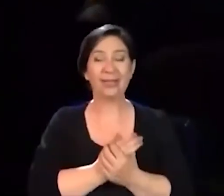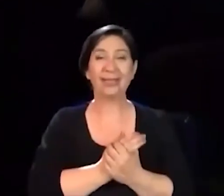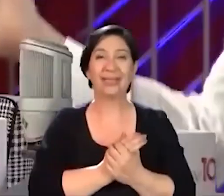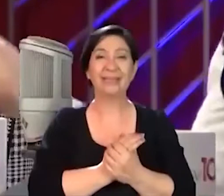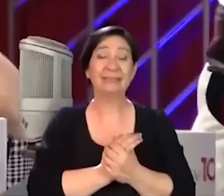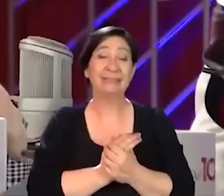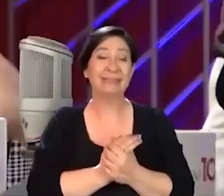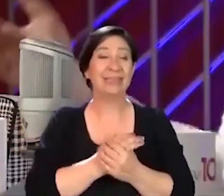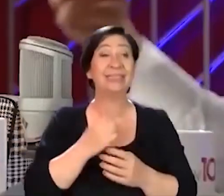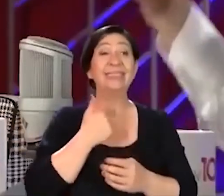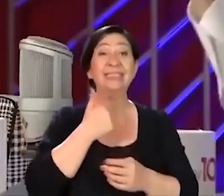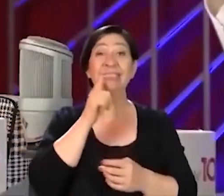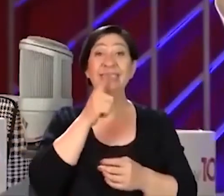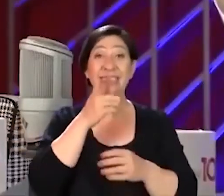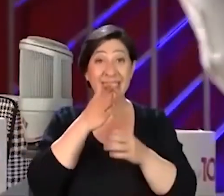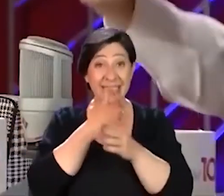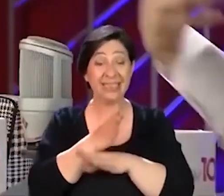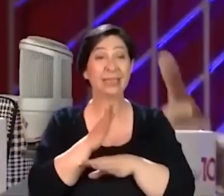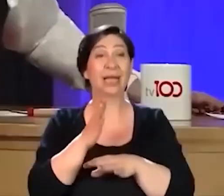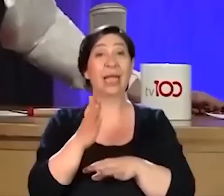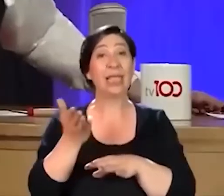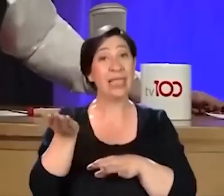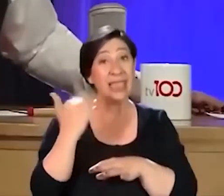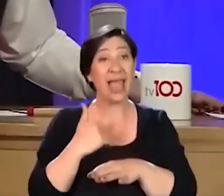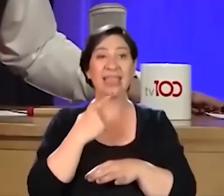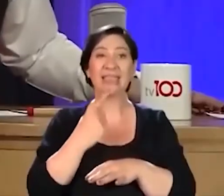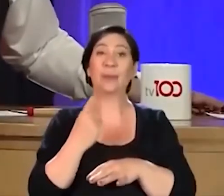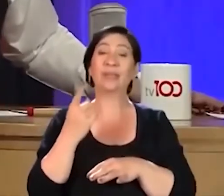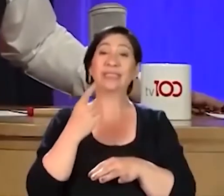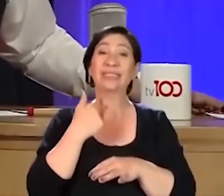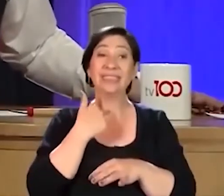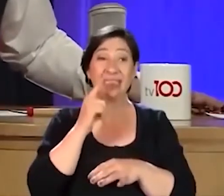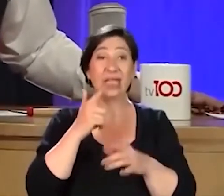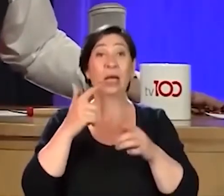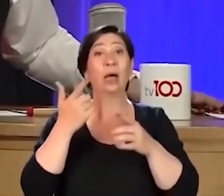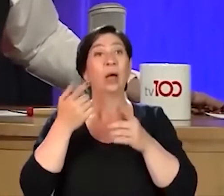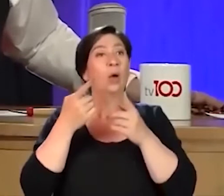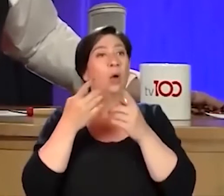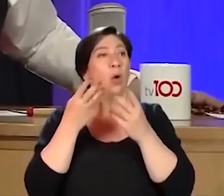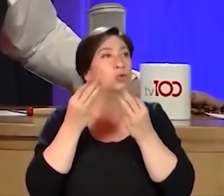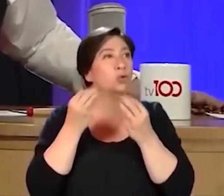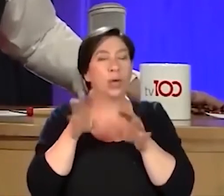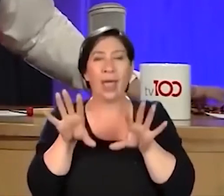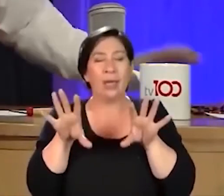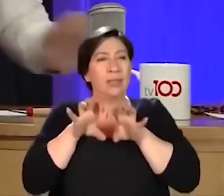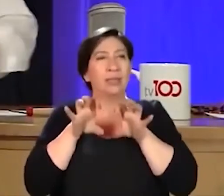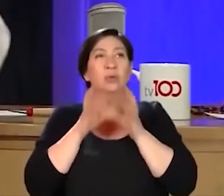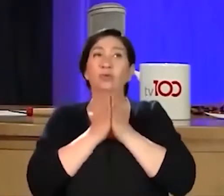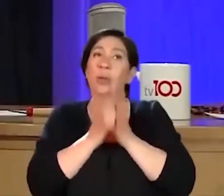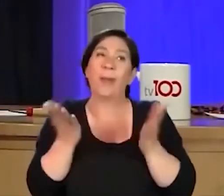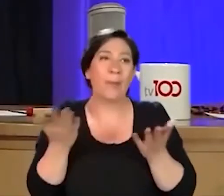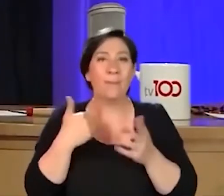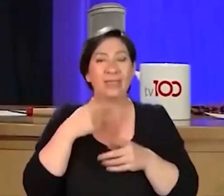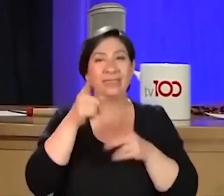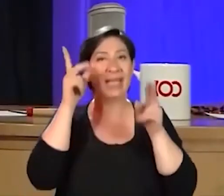ama ses gerçekten gel desemdeki ses raftaki ses o kadar etkileyecek ki kusura bakma